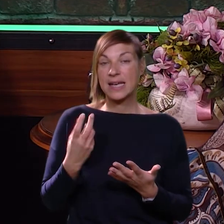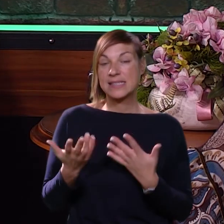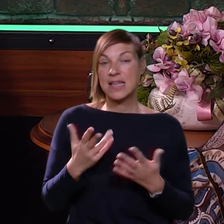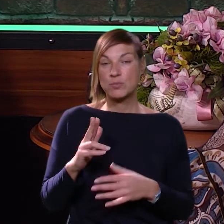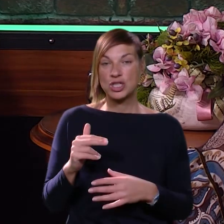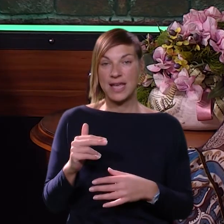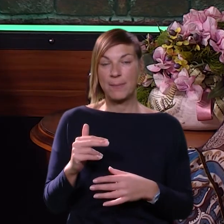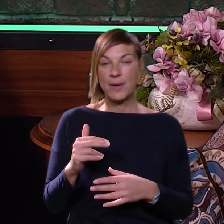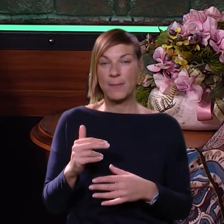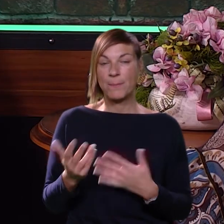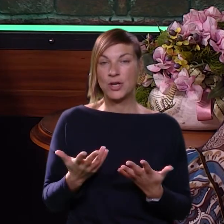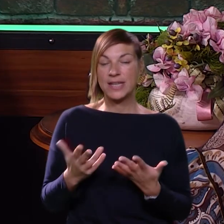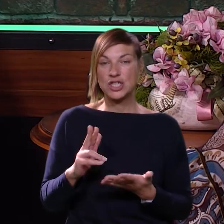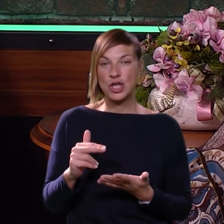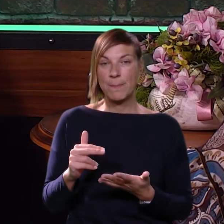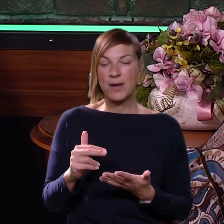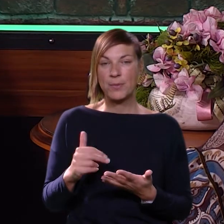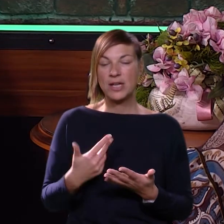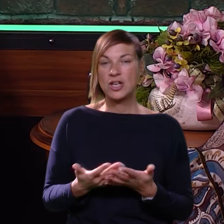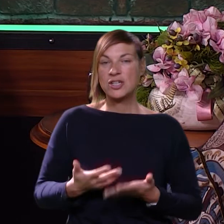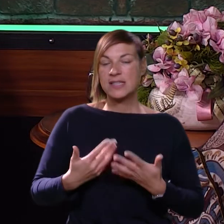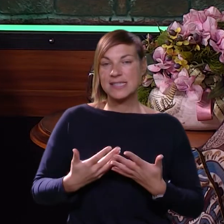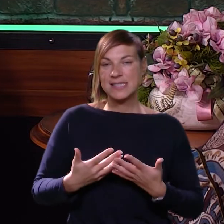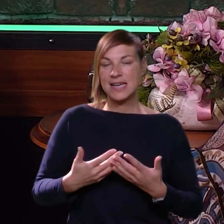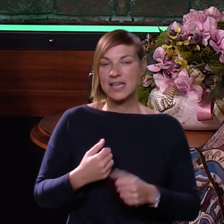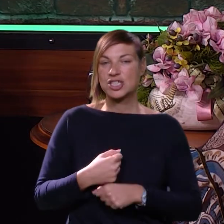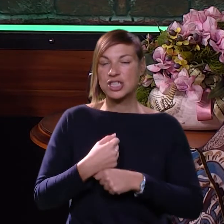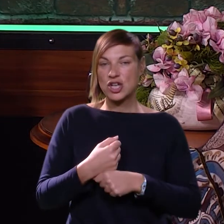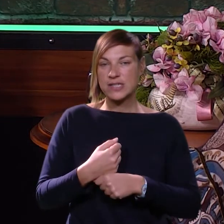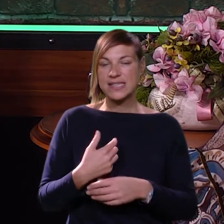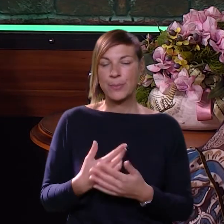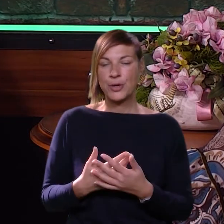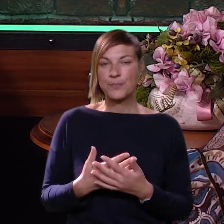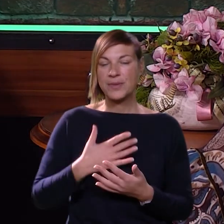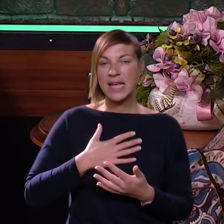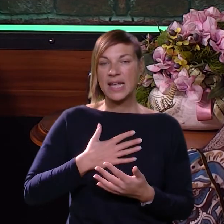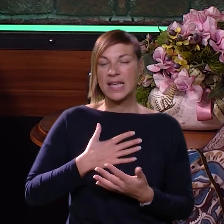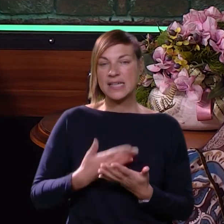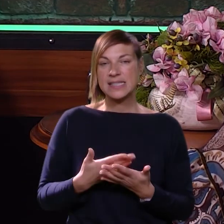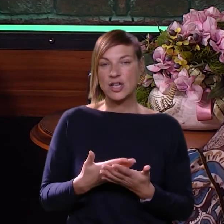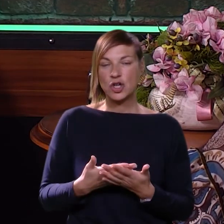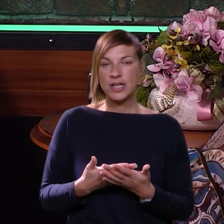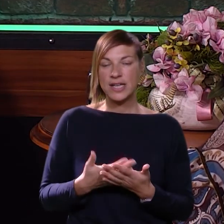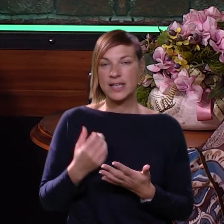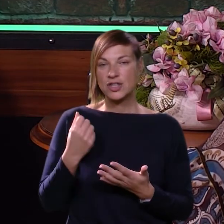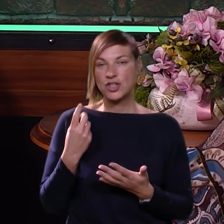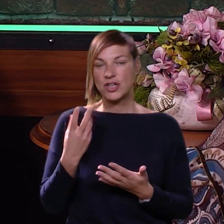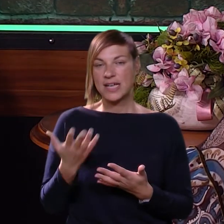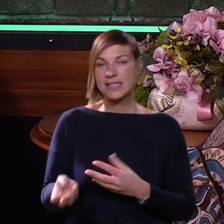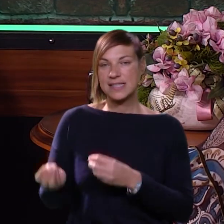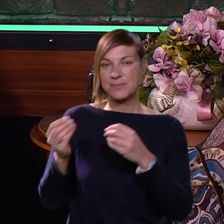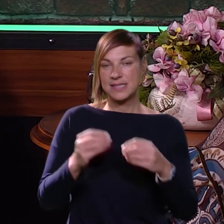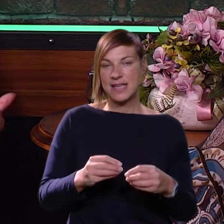kad znamo što imamo, onda se lakše time nosimo. I ja sam onda konkretno, kad sam